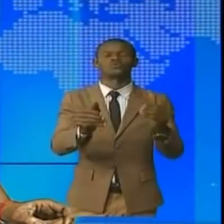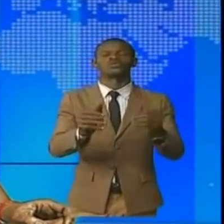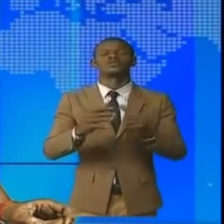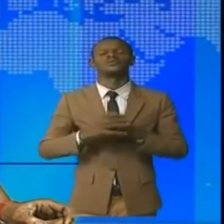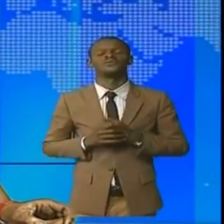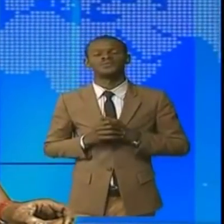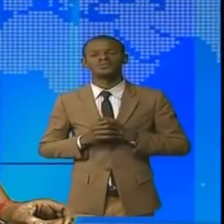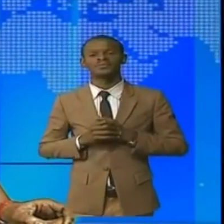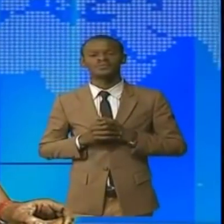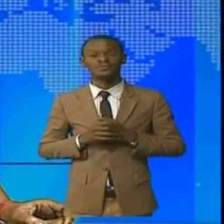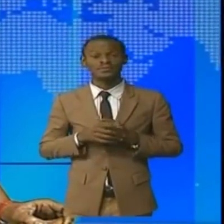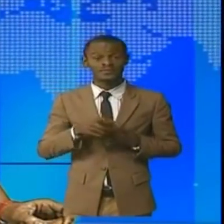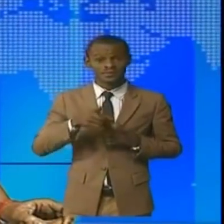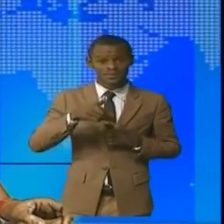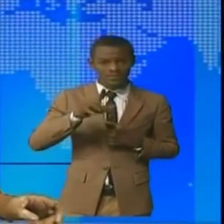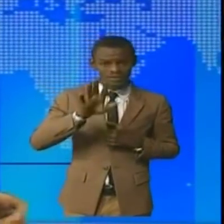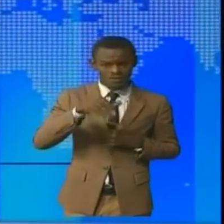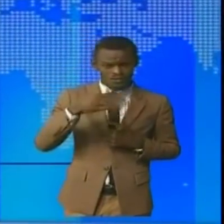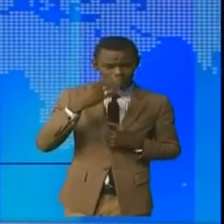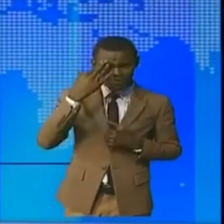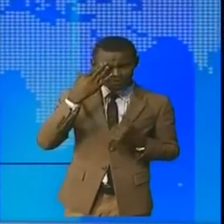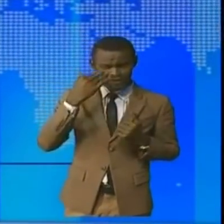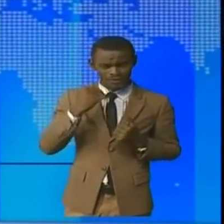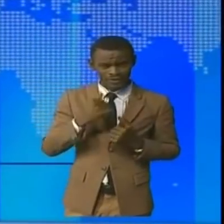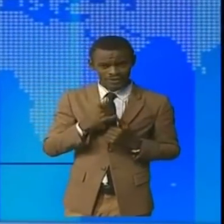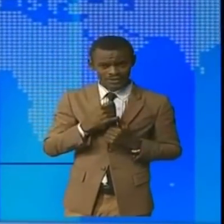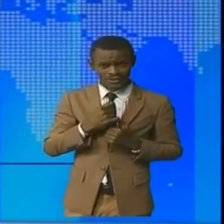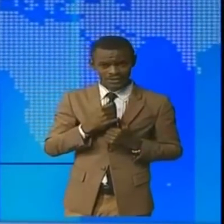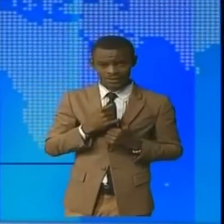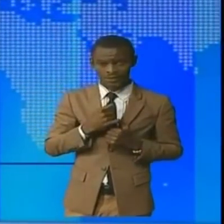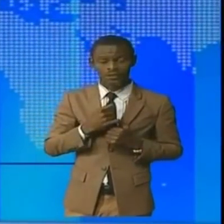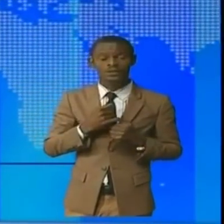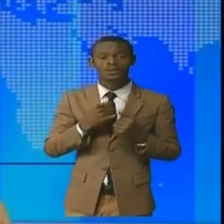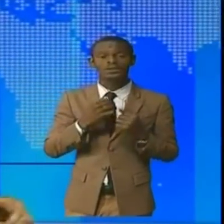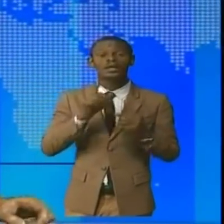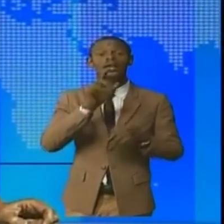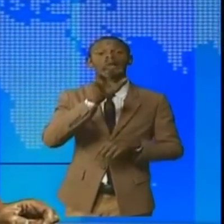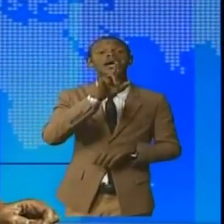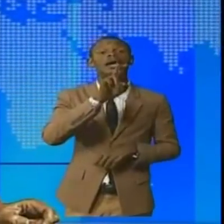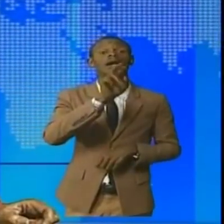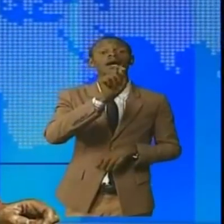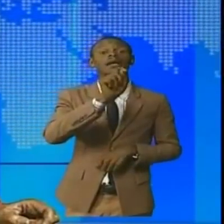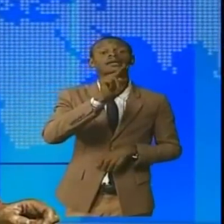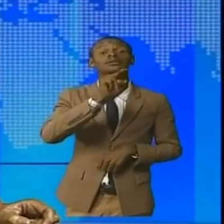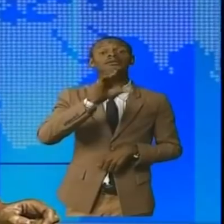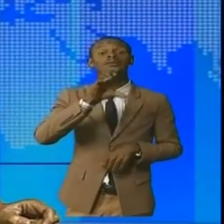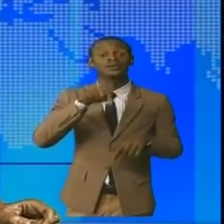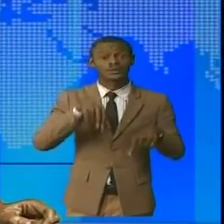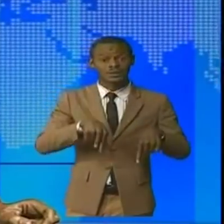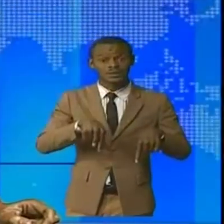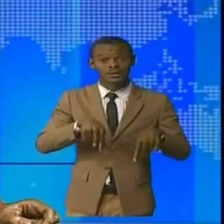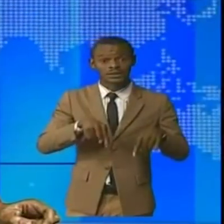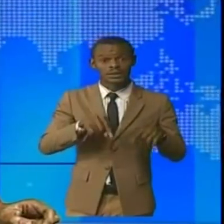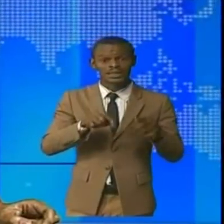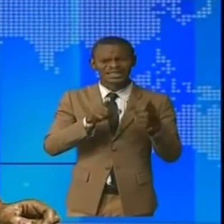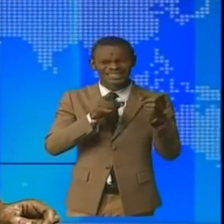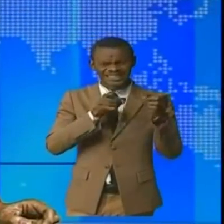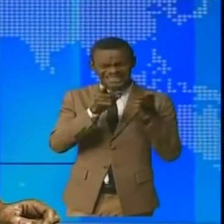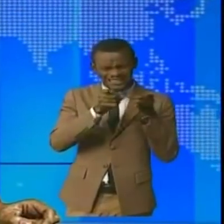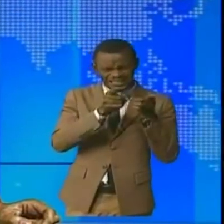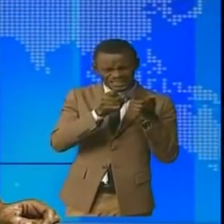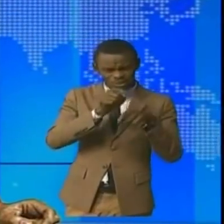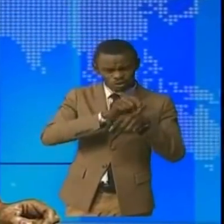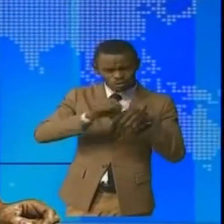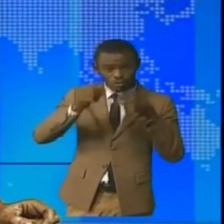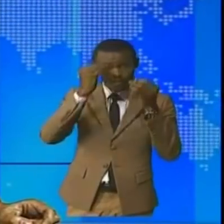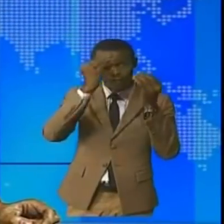Vous savez, la direction des informations télévisées de la Radio-Télévision nationale congolaise a été frappée la semaine dernière par la mort inattendue